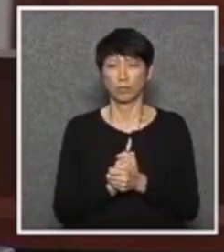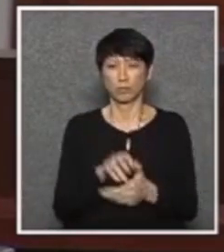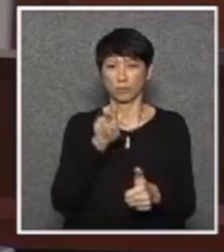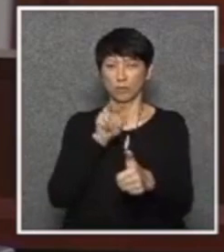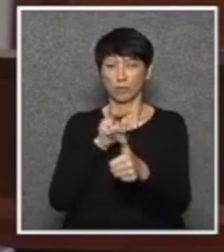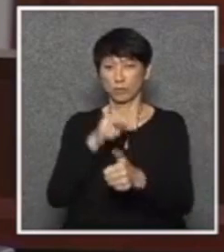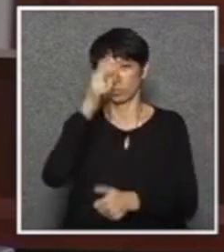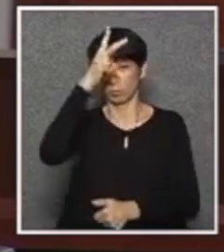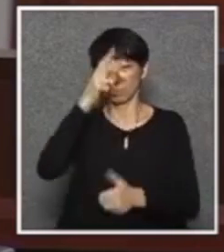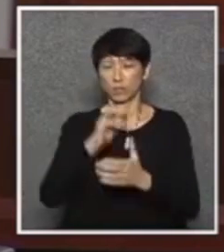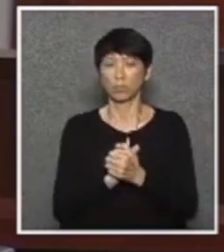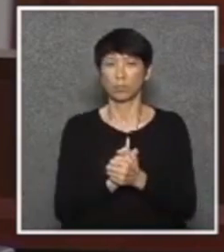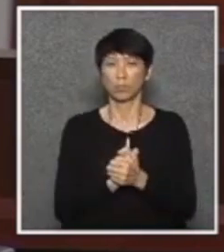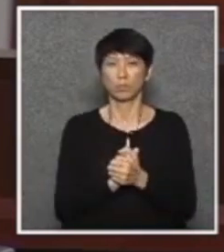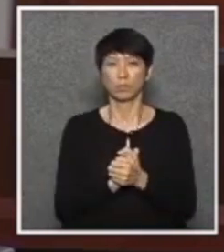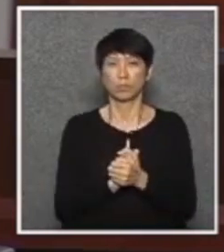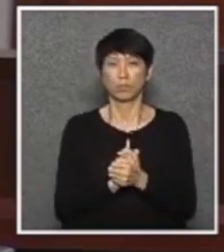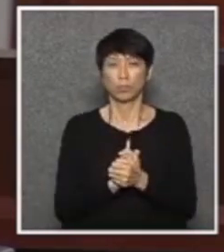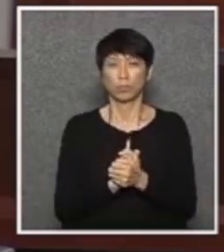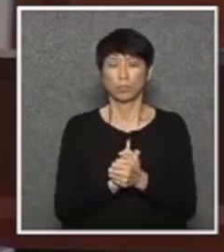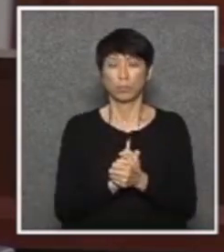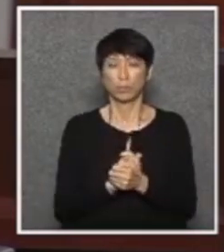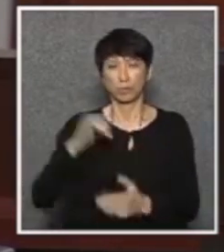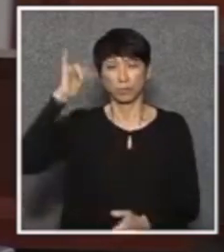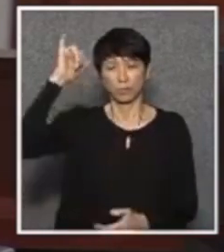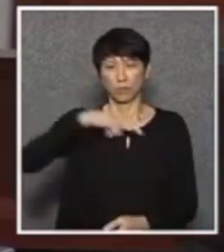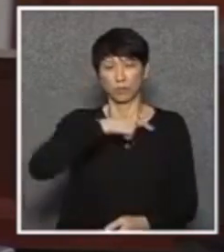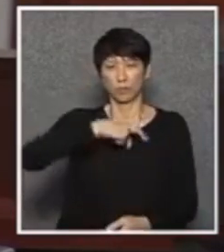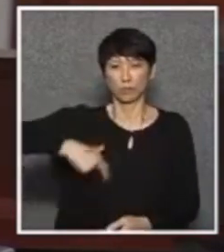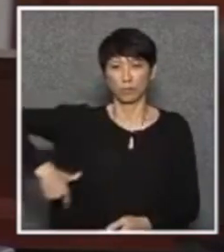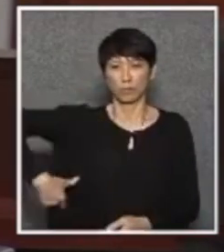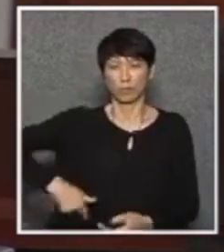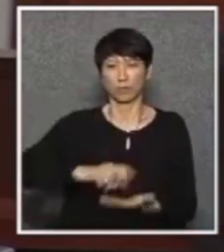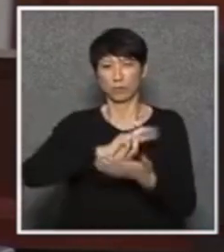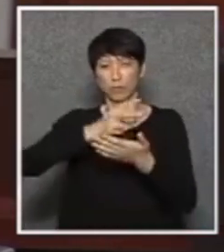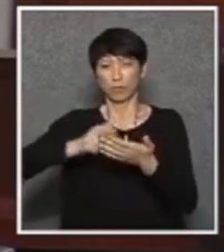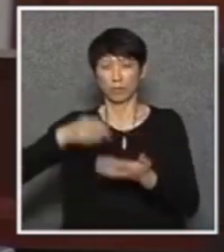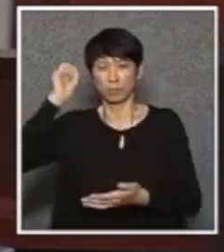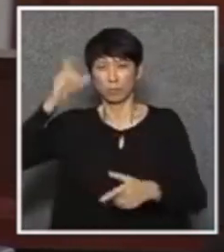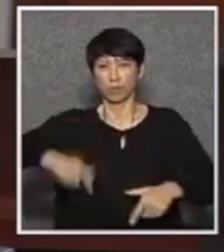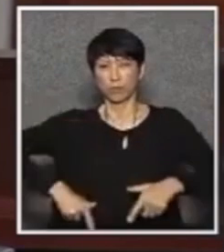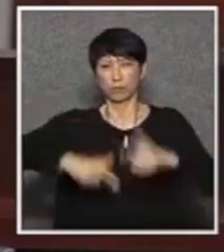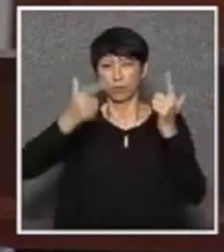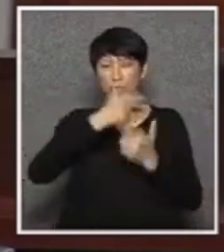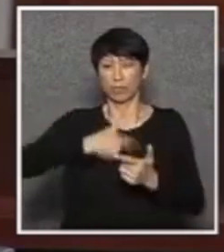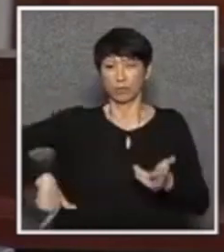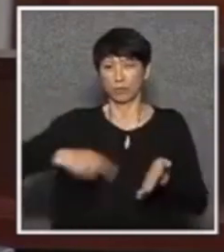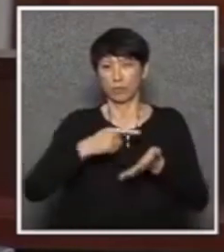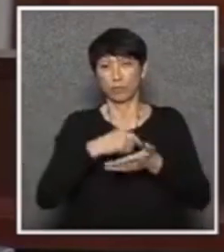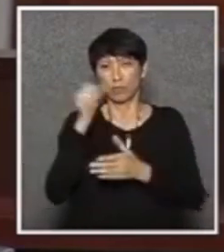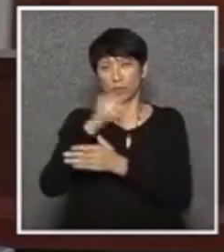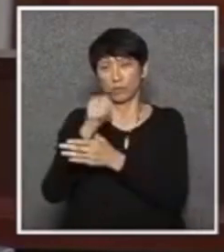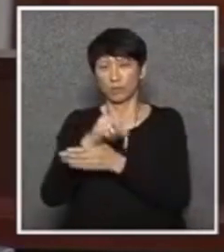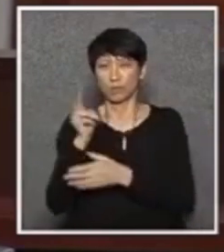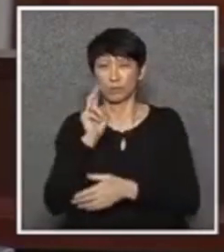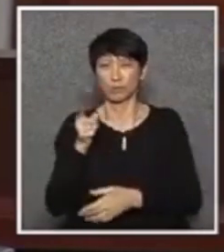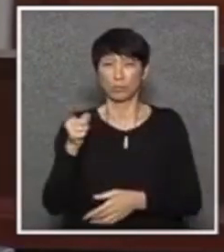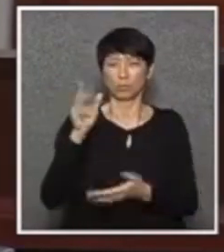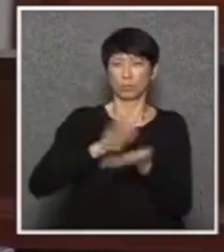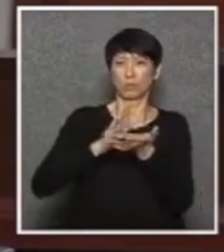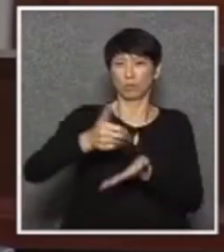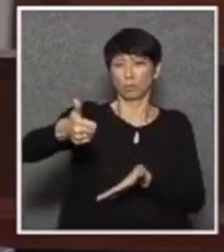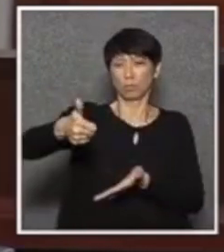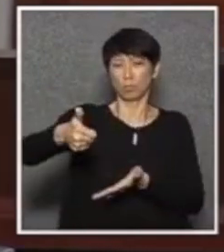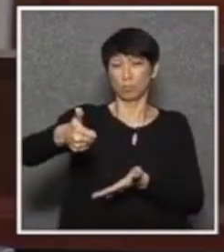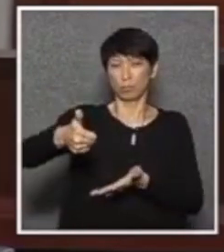府。郭榮鏗議員提的修訂案，林帝輝議員就贊成，啲人就當咗佢係英雄，係咪？